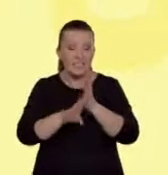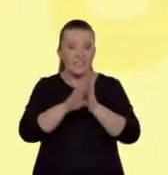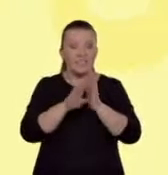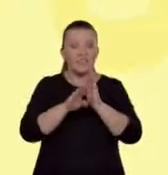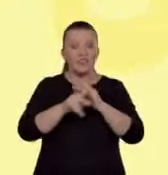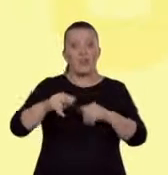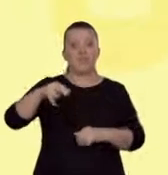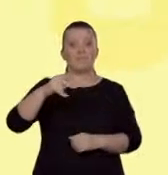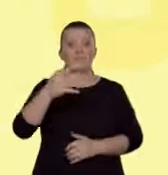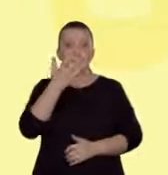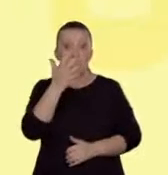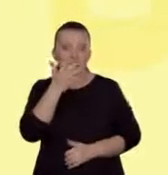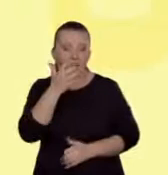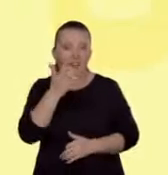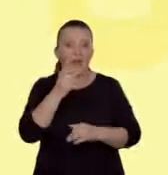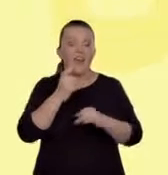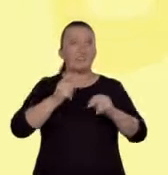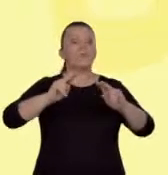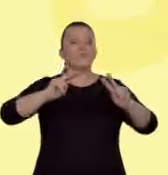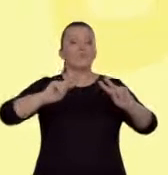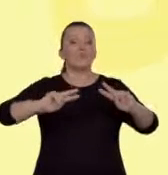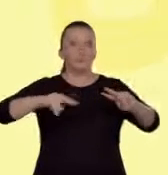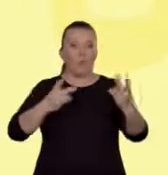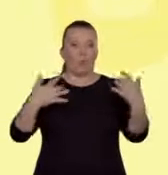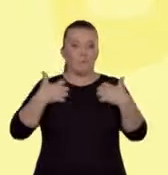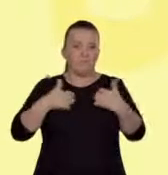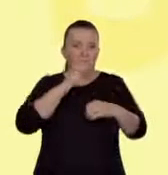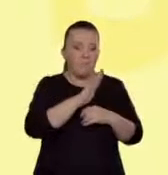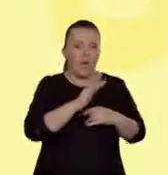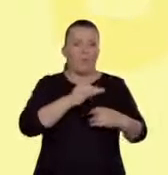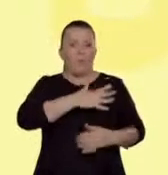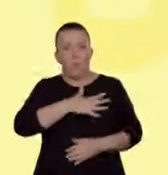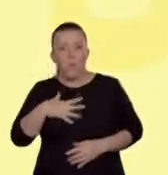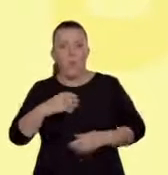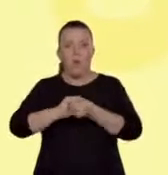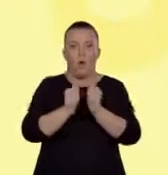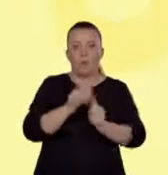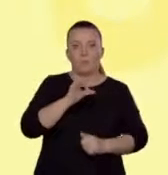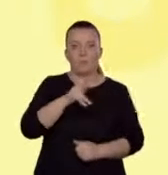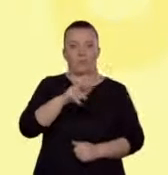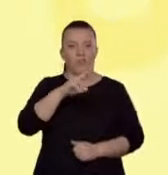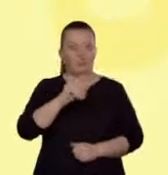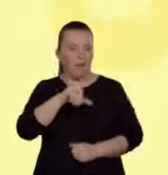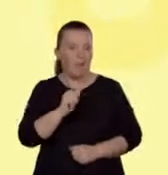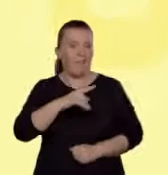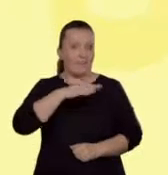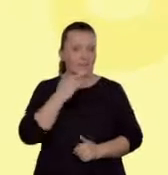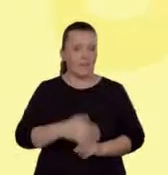tlen zaspokajają wyspecjalizowane narządy o bardzo dużej powierzchni, jakimi są np. płuca bądź